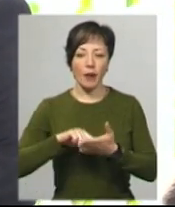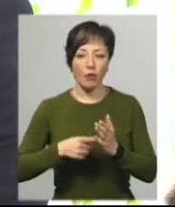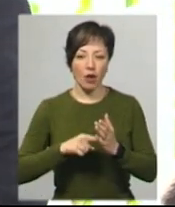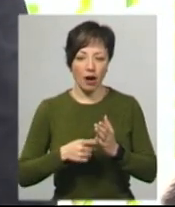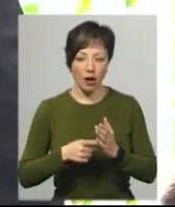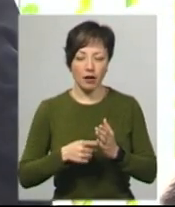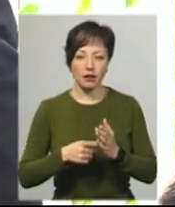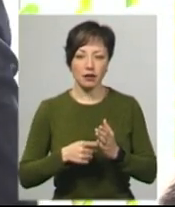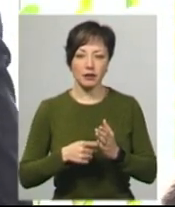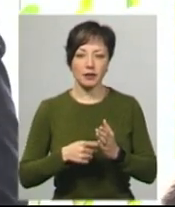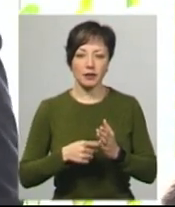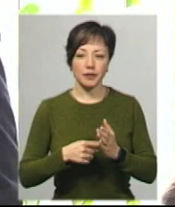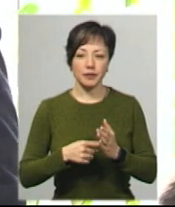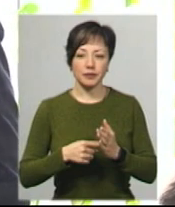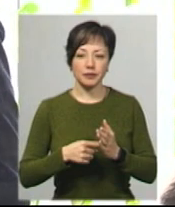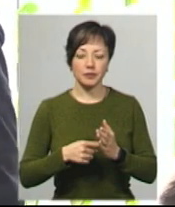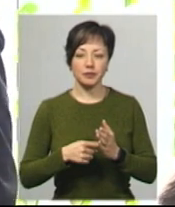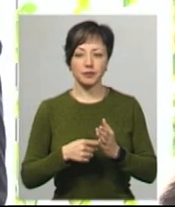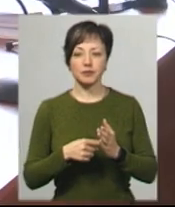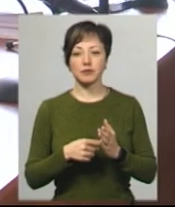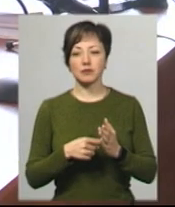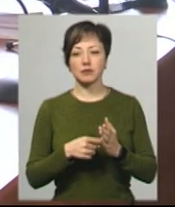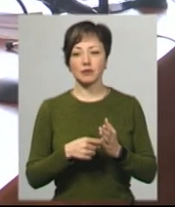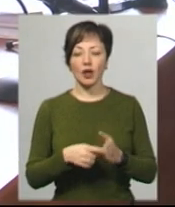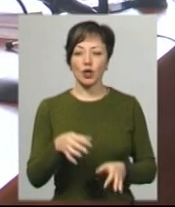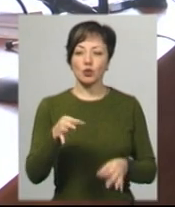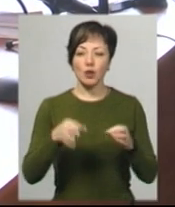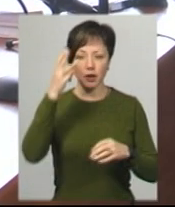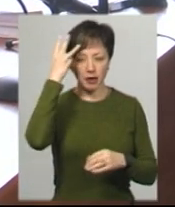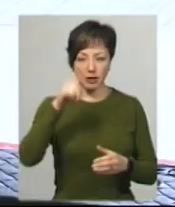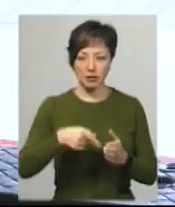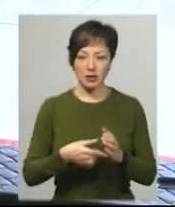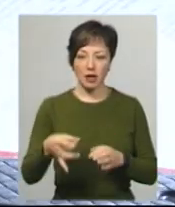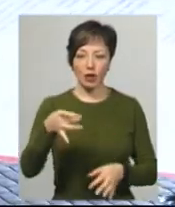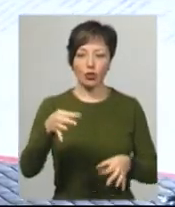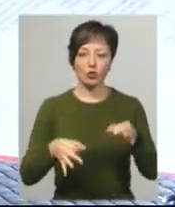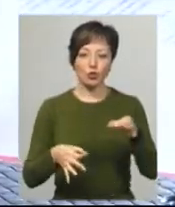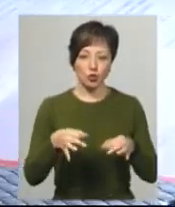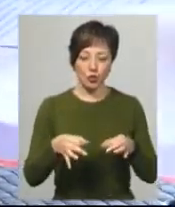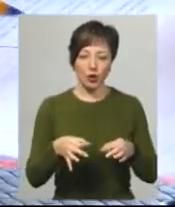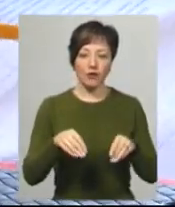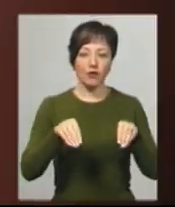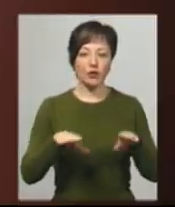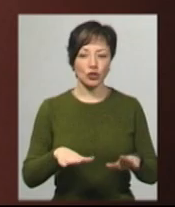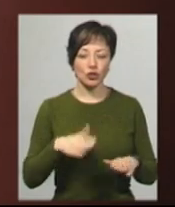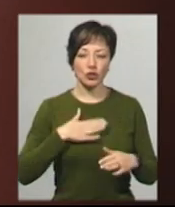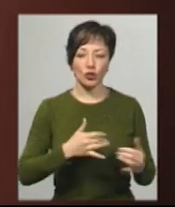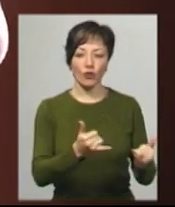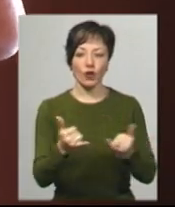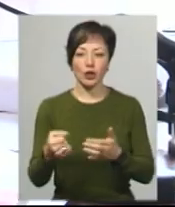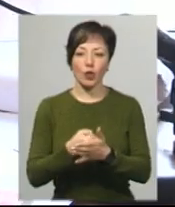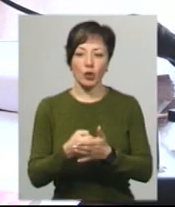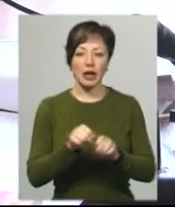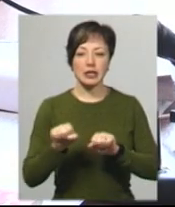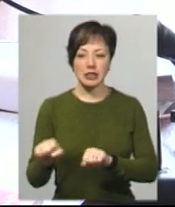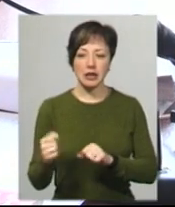тоді їм буде надано перерахувати. Суддя Хмельницького міськрайонного суду Олег Антонюк вирішує задовольнити клопотання